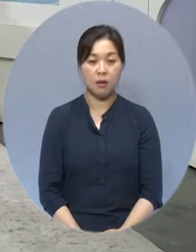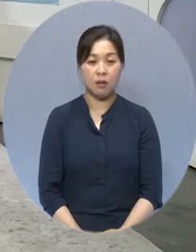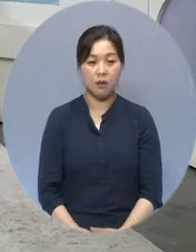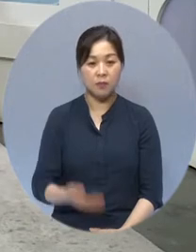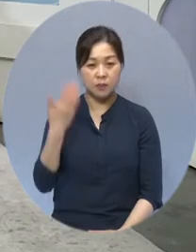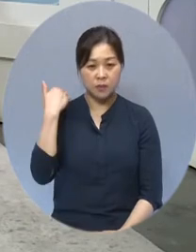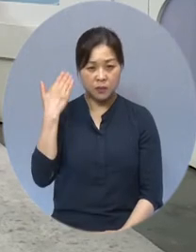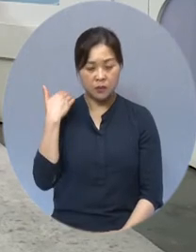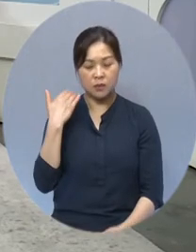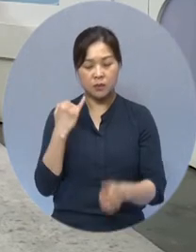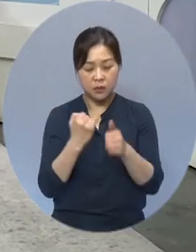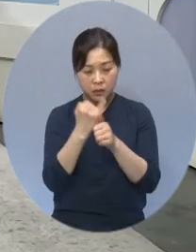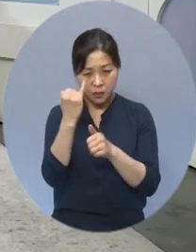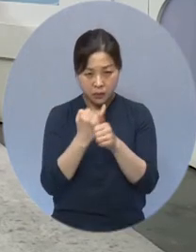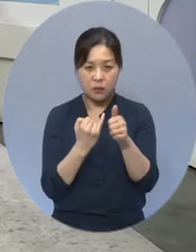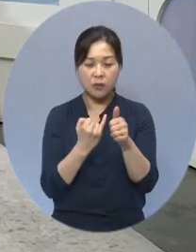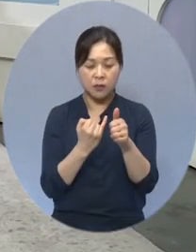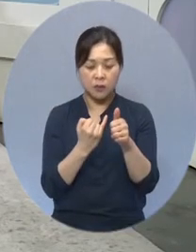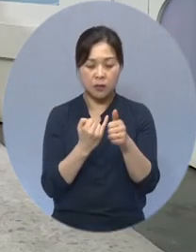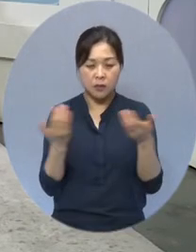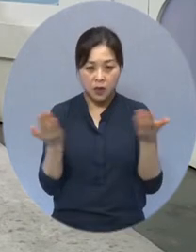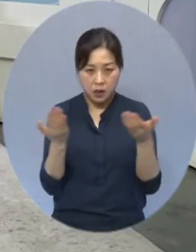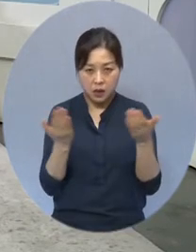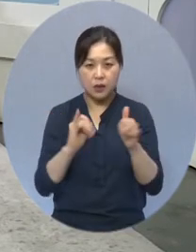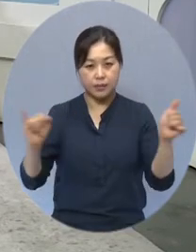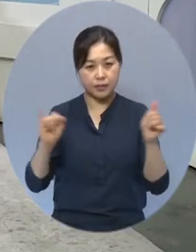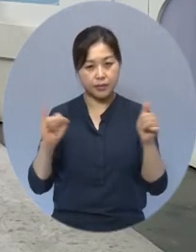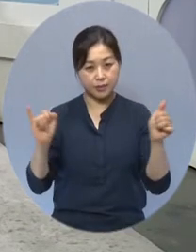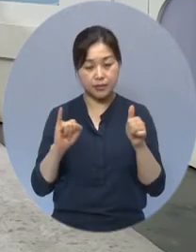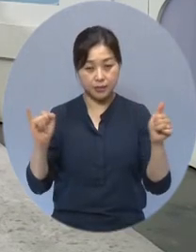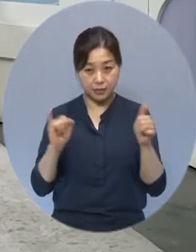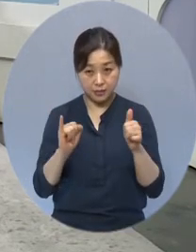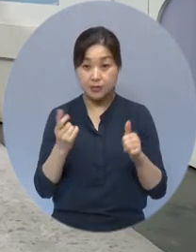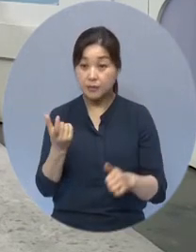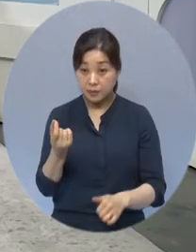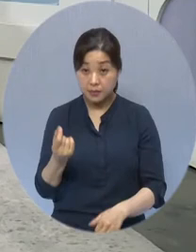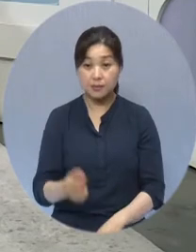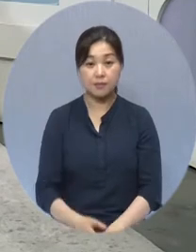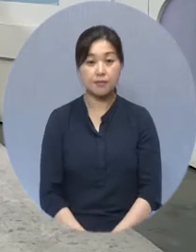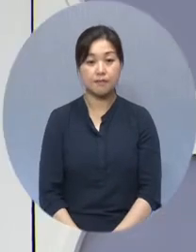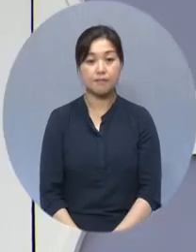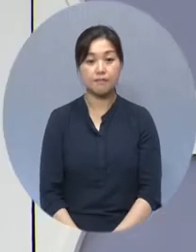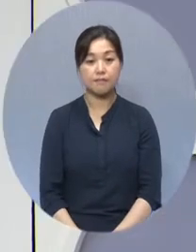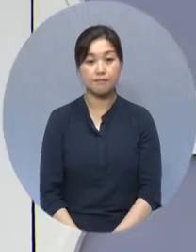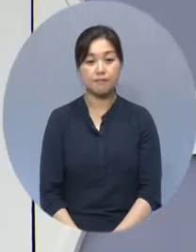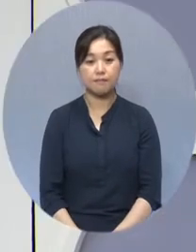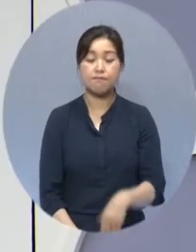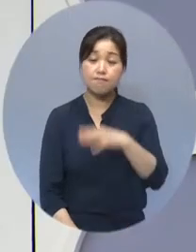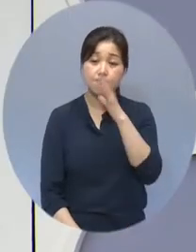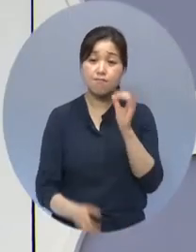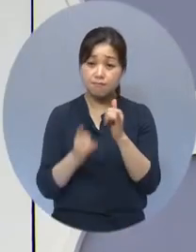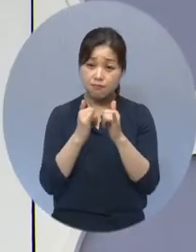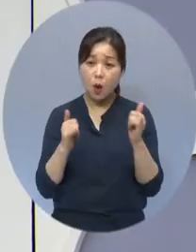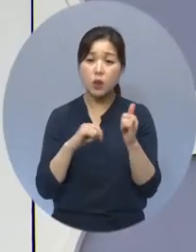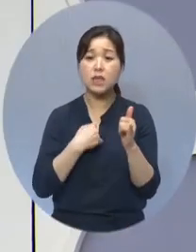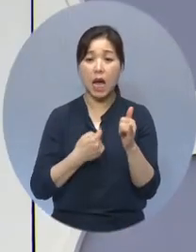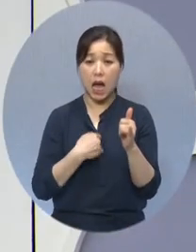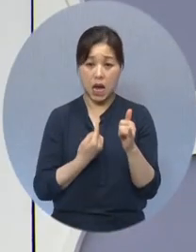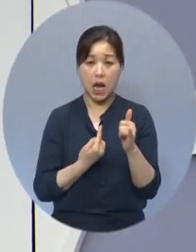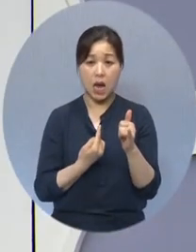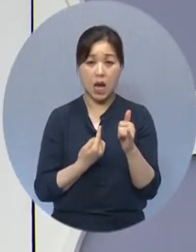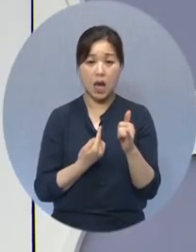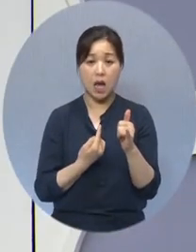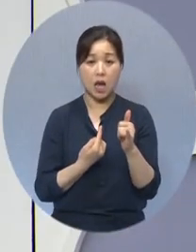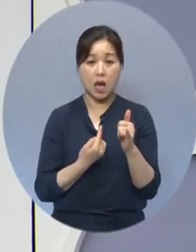요즘은 부부들도 다 직장을 다 가지고 출근을 하잖아요. 그렇죠. 그러다 보면 어르신들이 홀로 이렇게